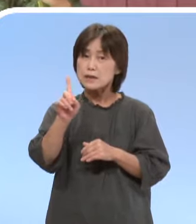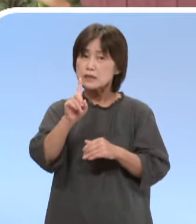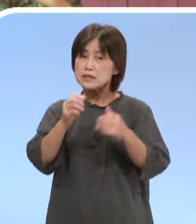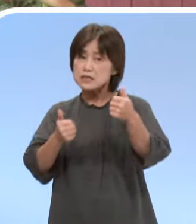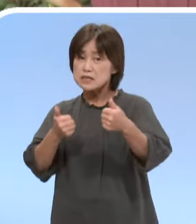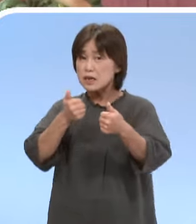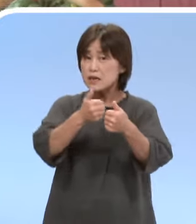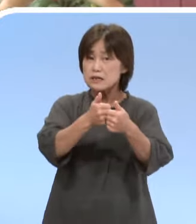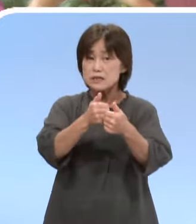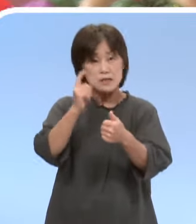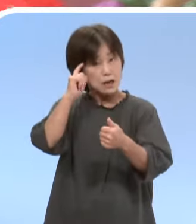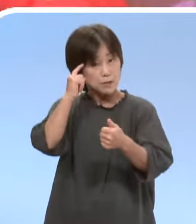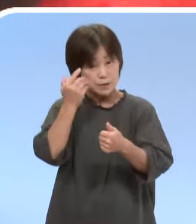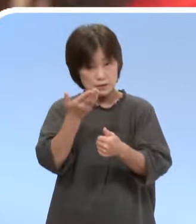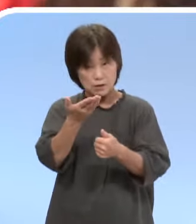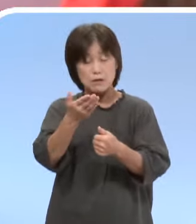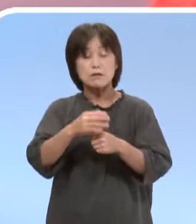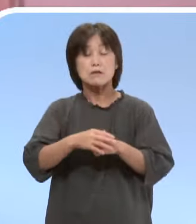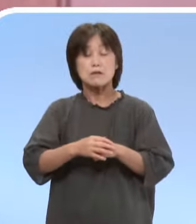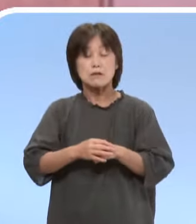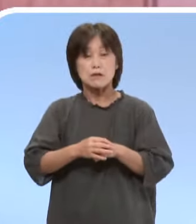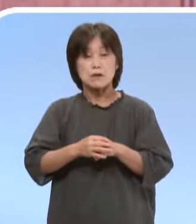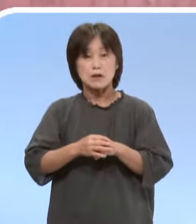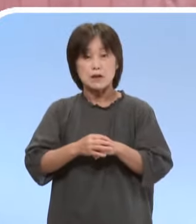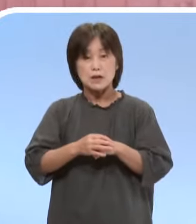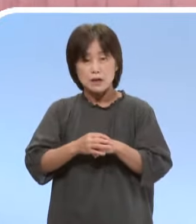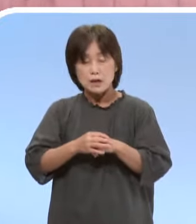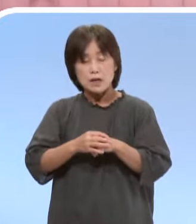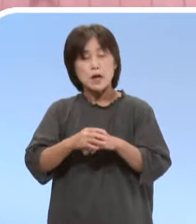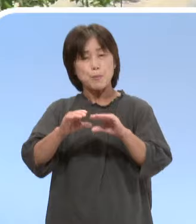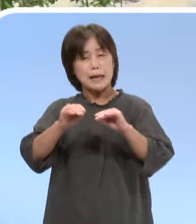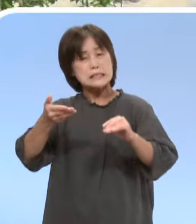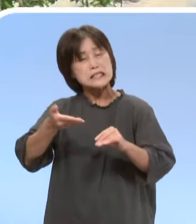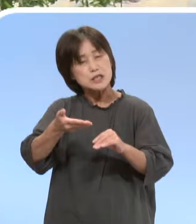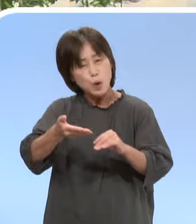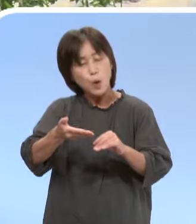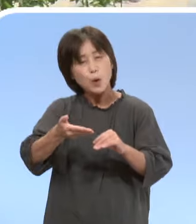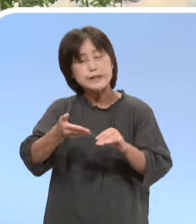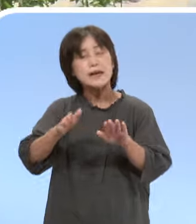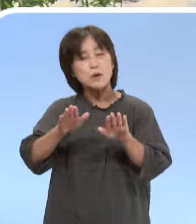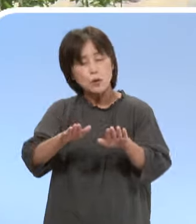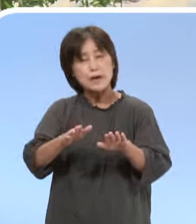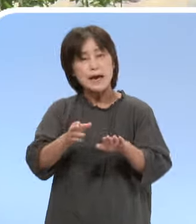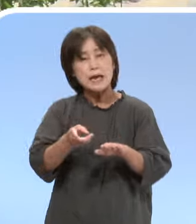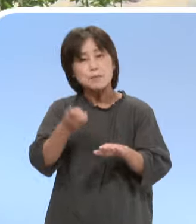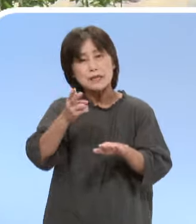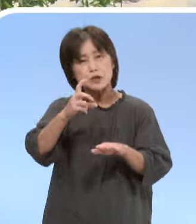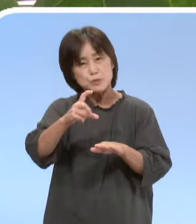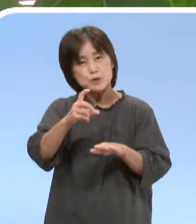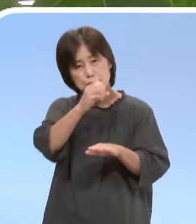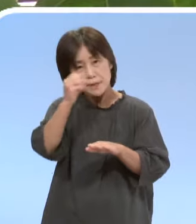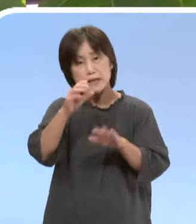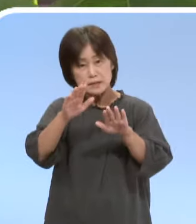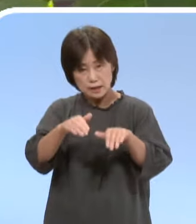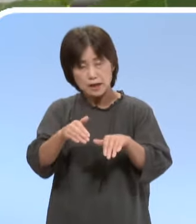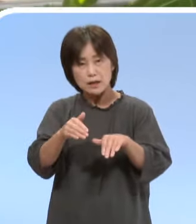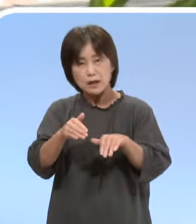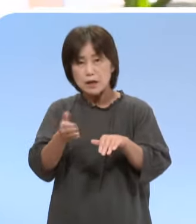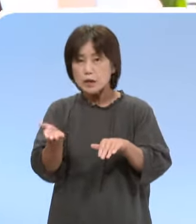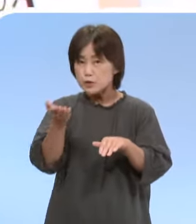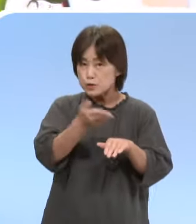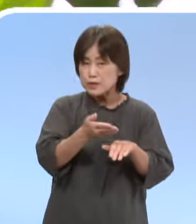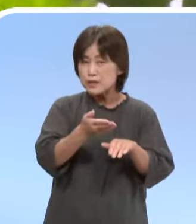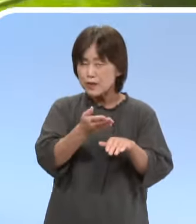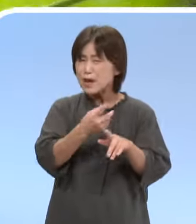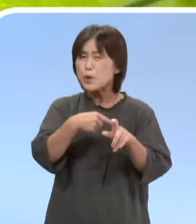ス、どんなことにどんどん挑戦していこうと思っていらっしゃるんですか？ 有機肥料を生かしてパッションフルーツ今回できましたけれども、これだけじゃなくて